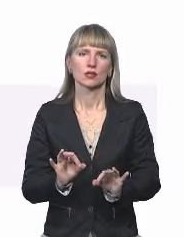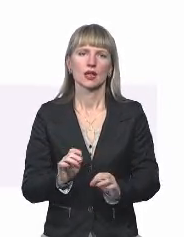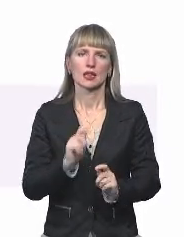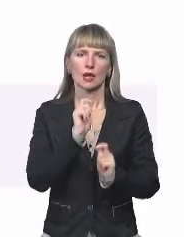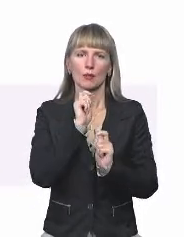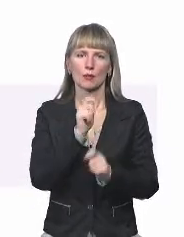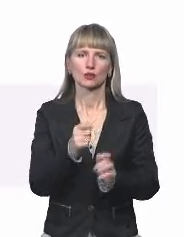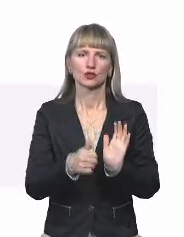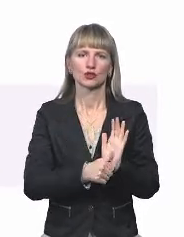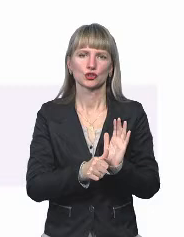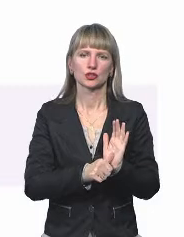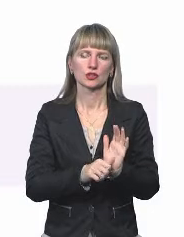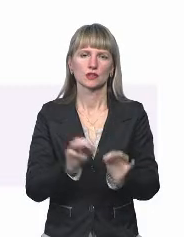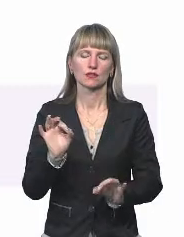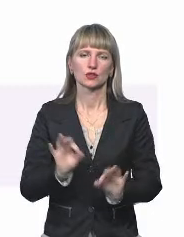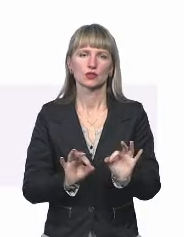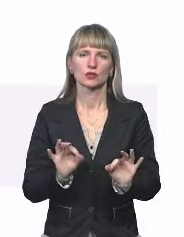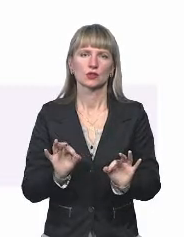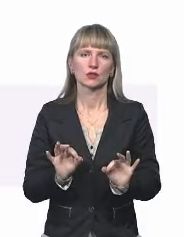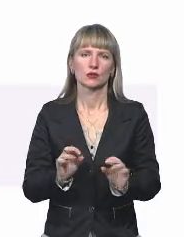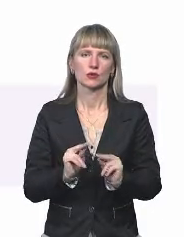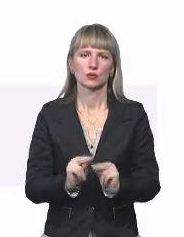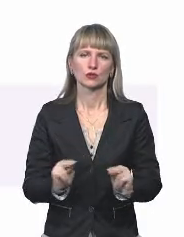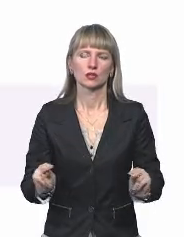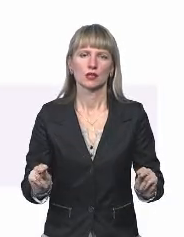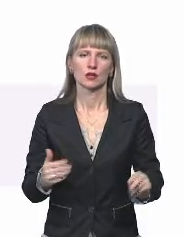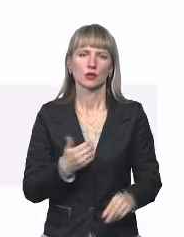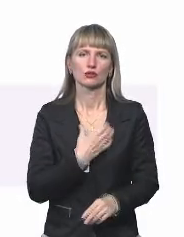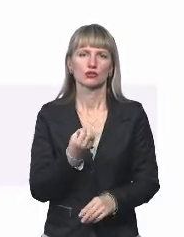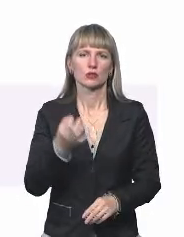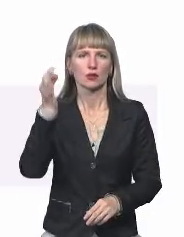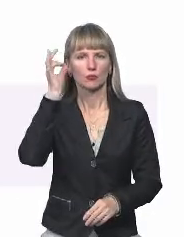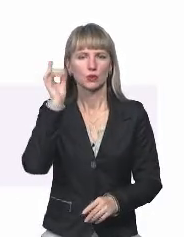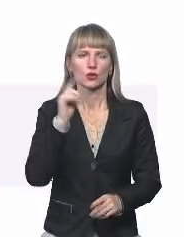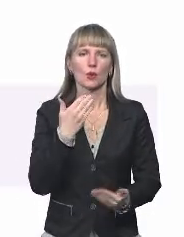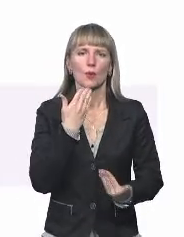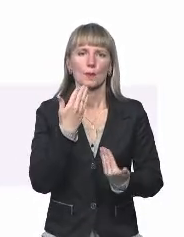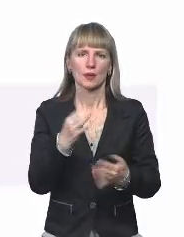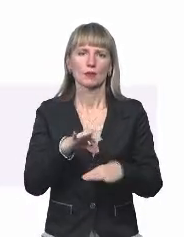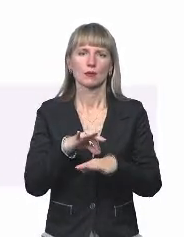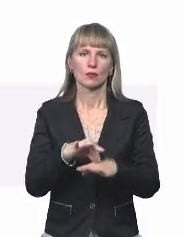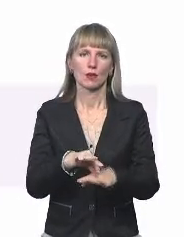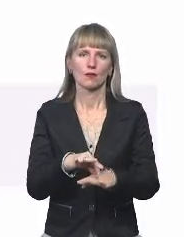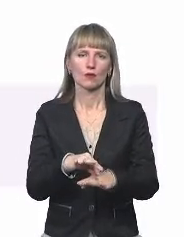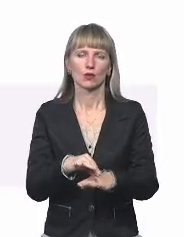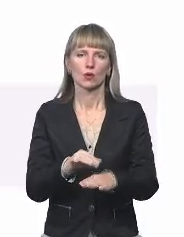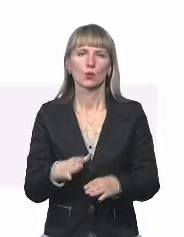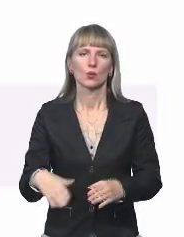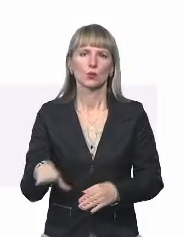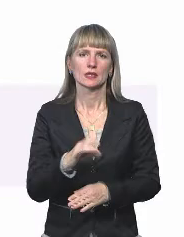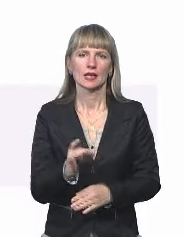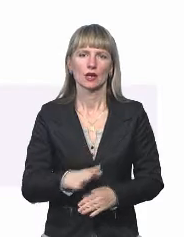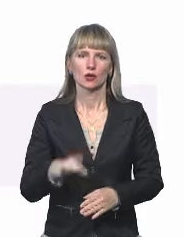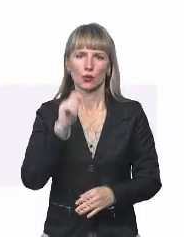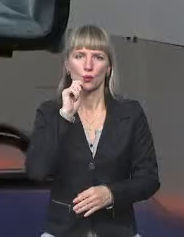подарунки 6% вчителям. Я хочу ще раз нагадати, що опитування проводилося батьків з усіх регіонів